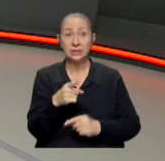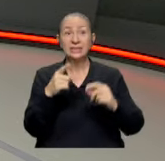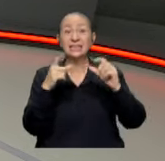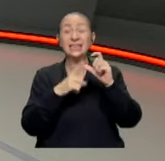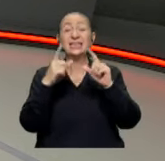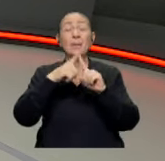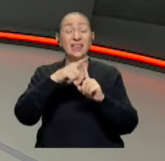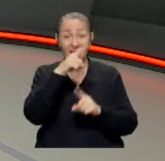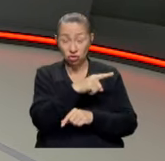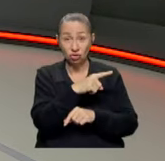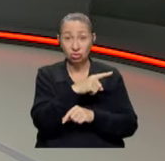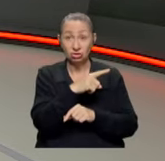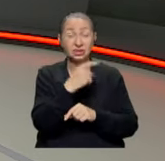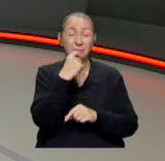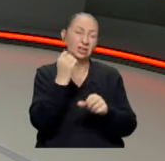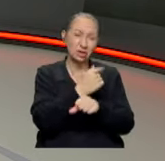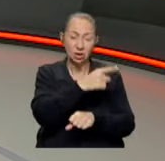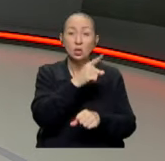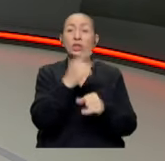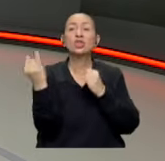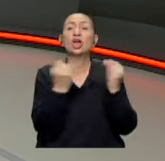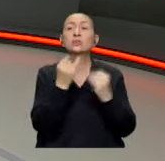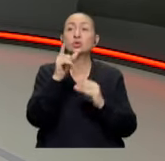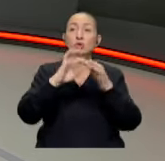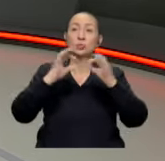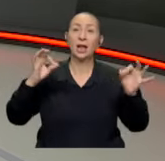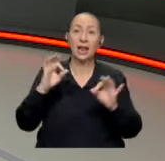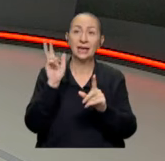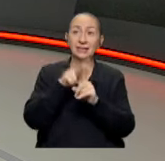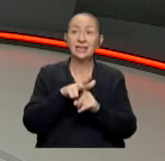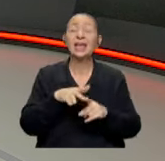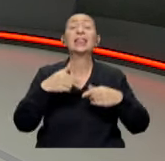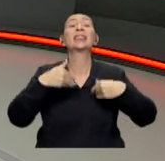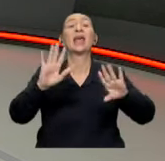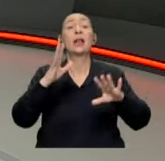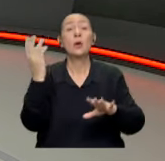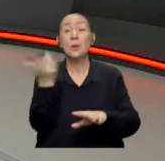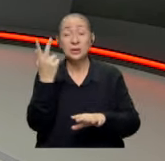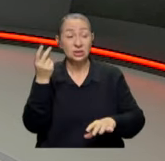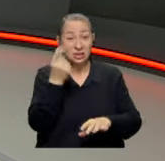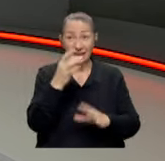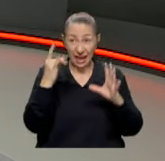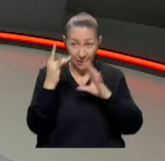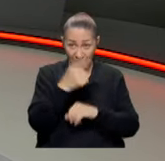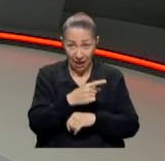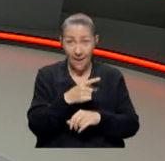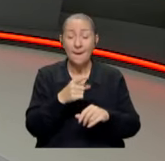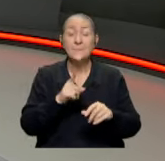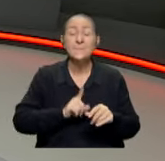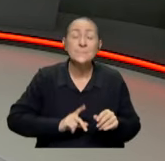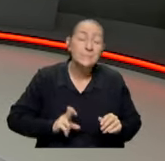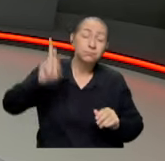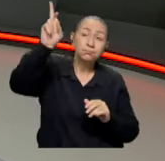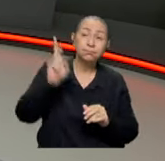Selahattin Demirtaş da bununla ilgili tartışmalara şu cümlelerle katıldı. Değil jetle Diyarbakır'a,